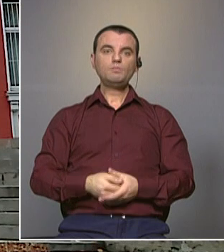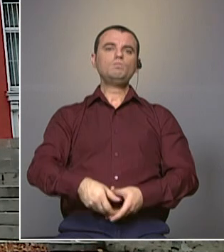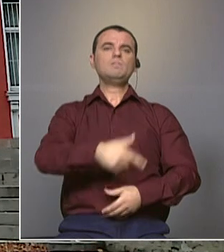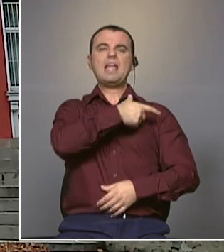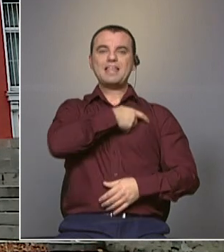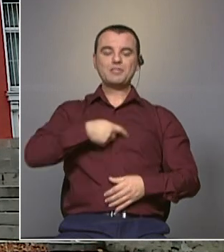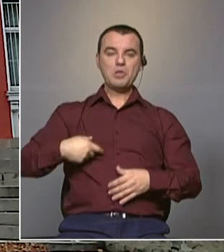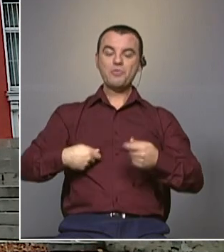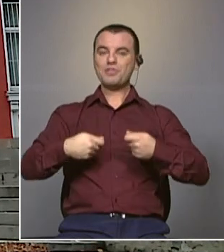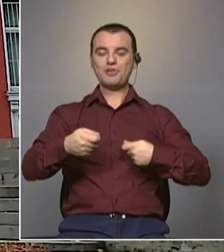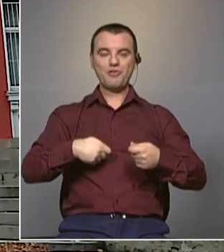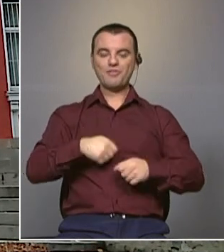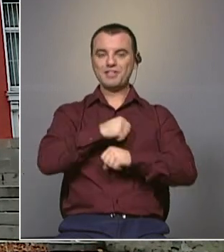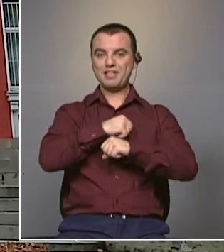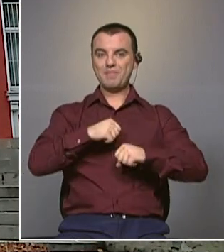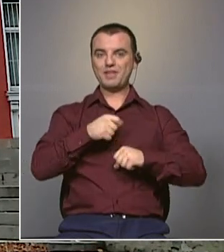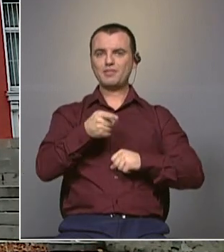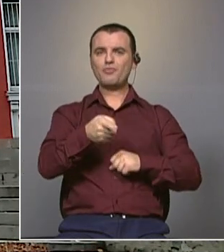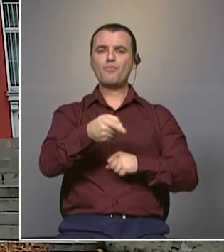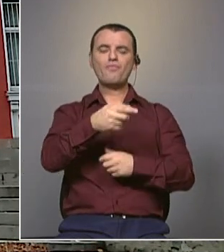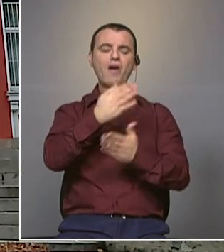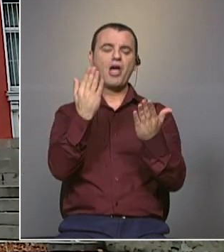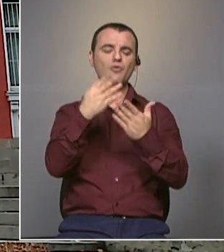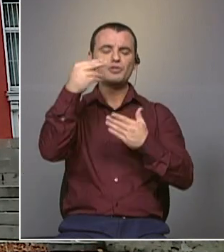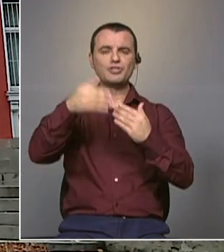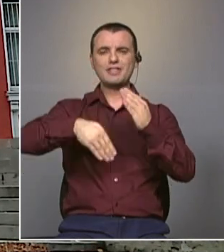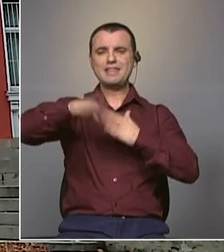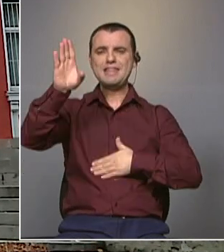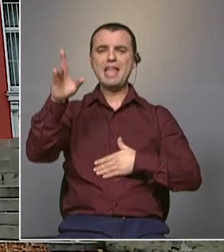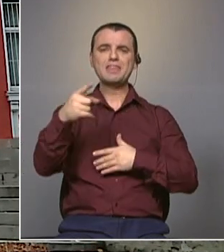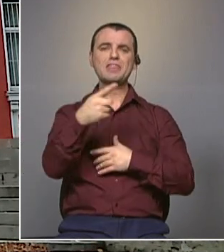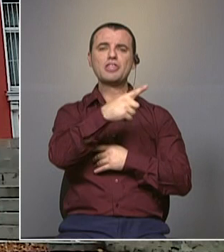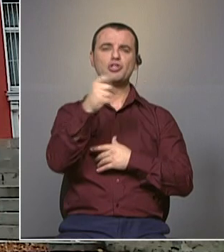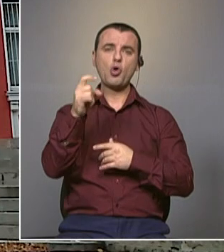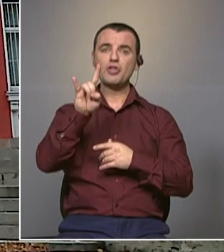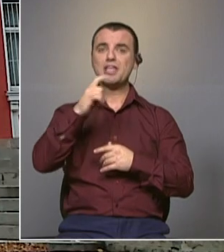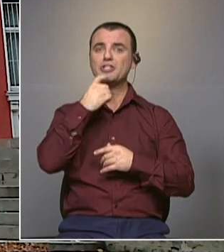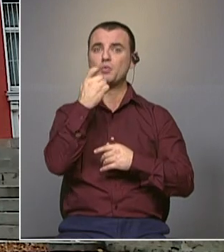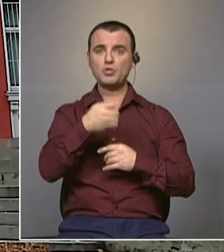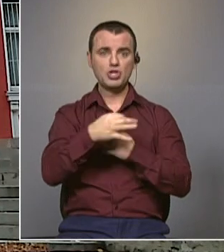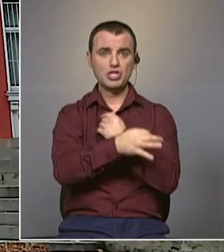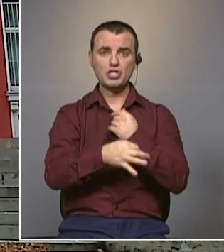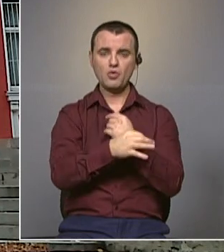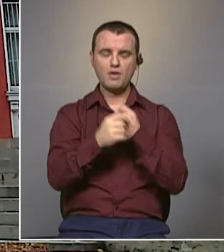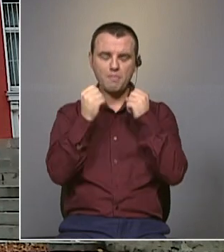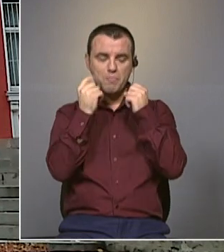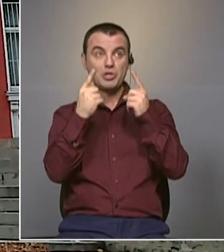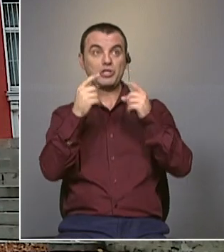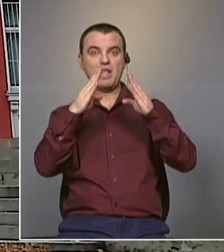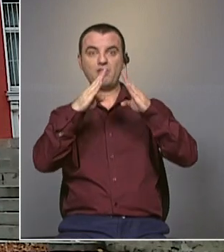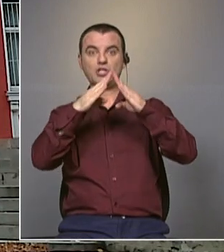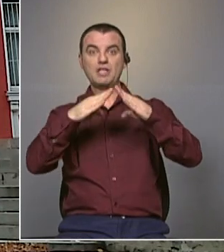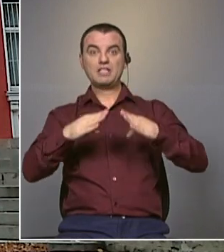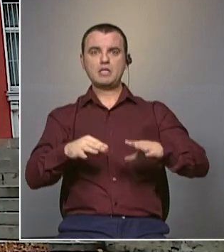Националната търговска гимназия. Това училище с над 110 годишна история. Впечатляваща сграда и